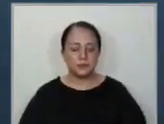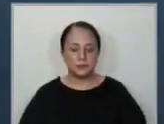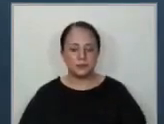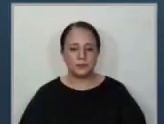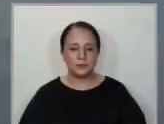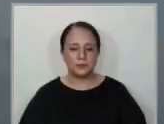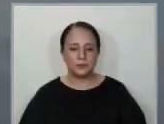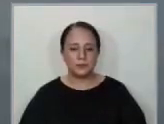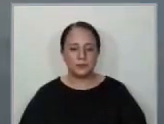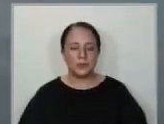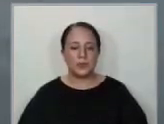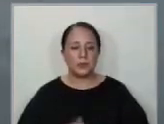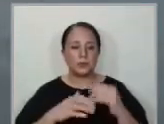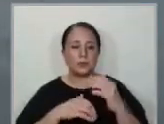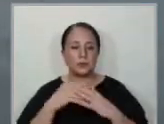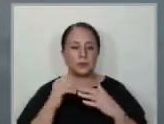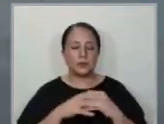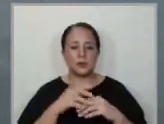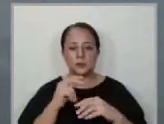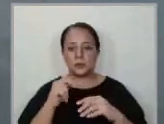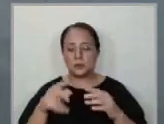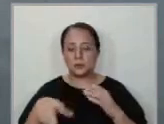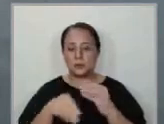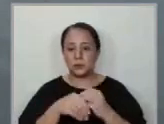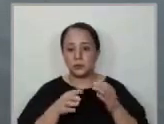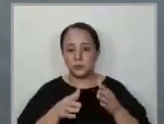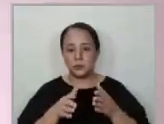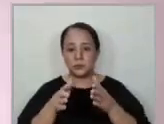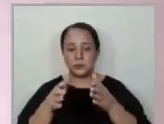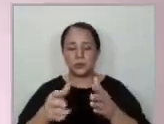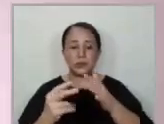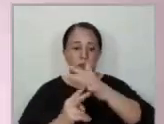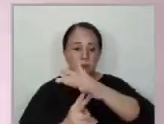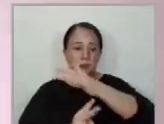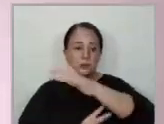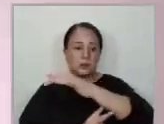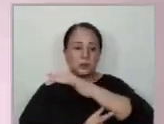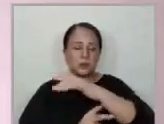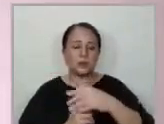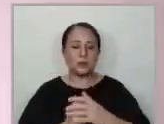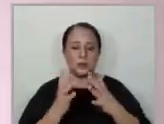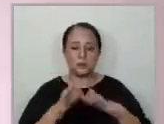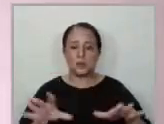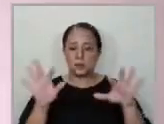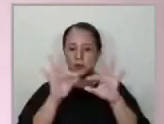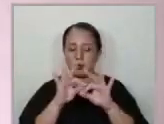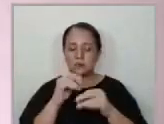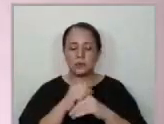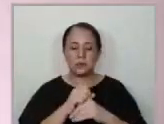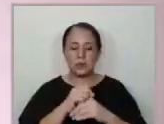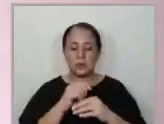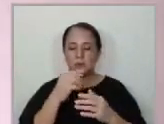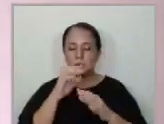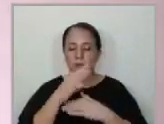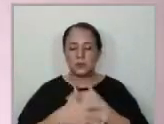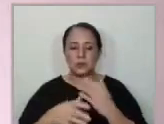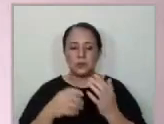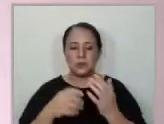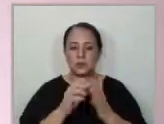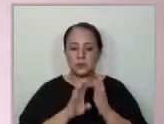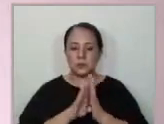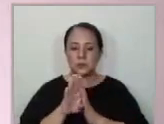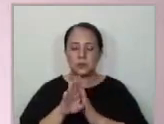The construction of additional roads and bridges is vital to our country's economic development